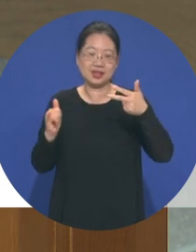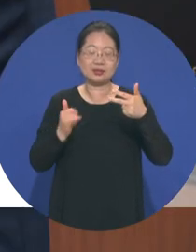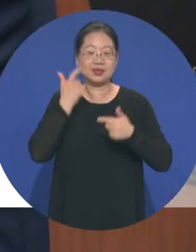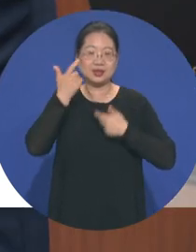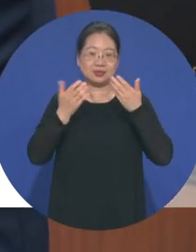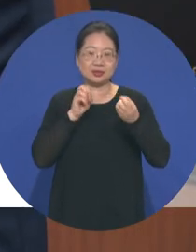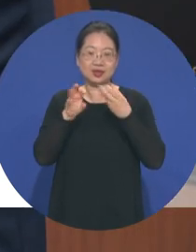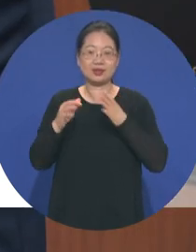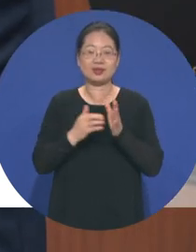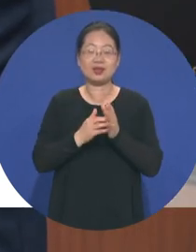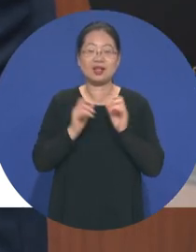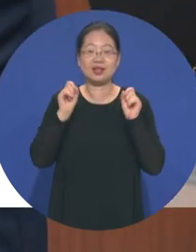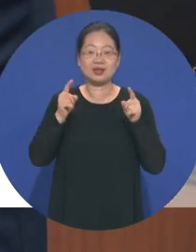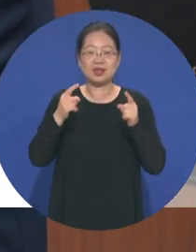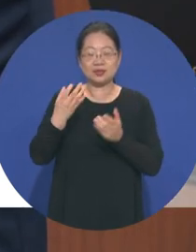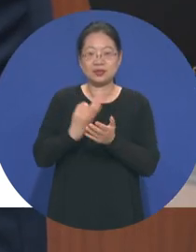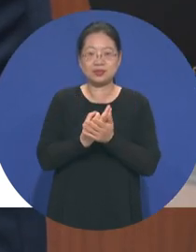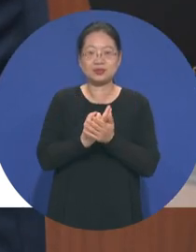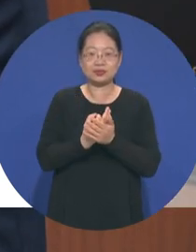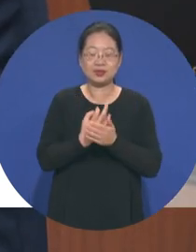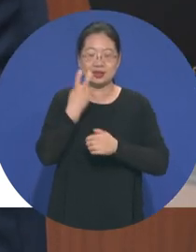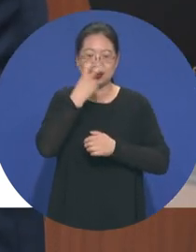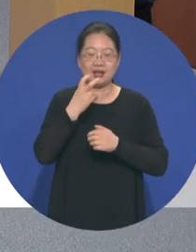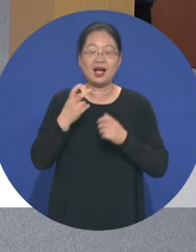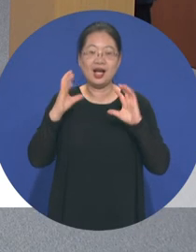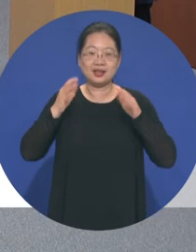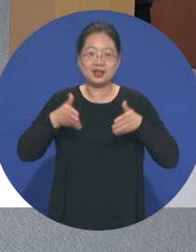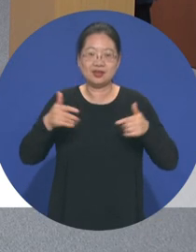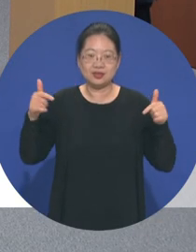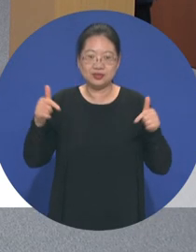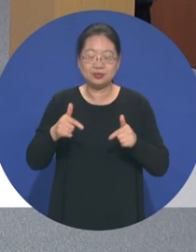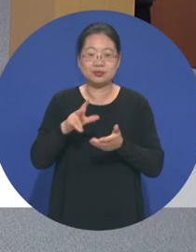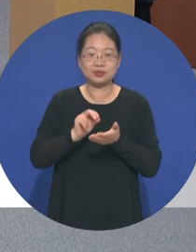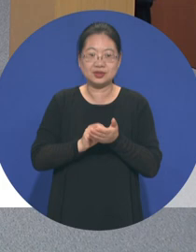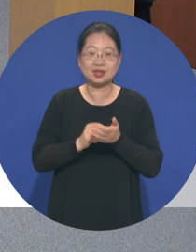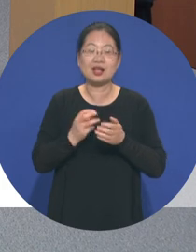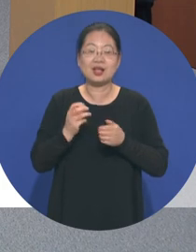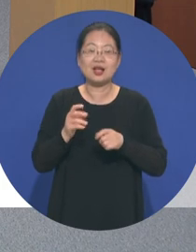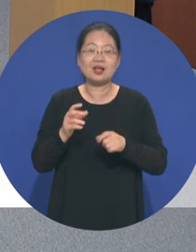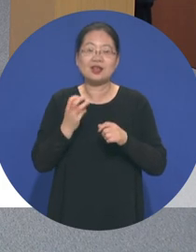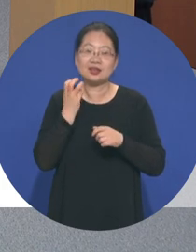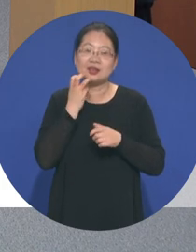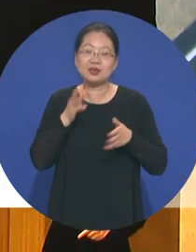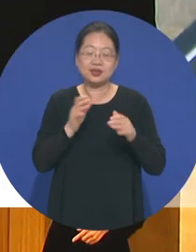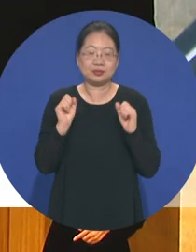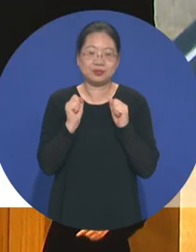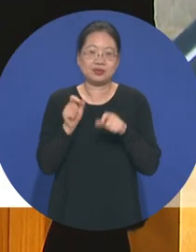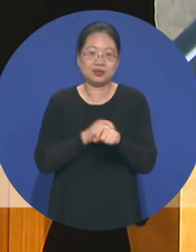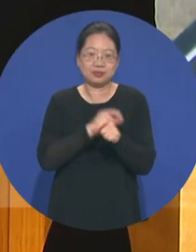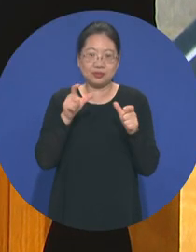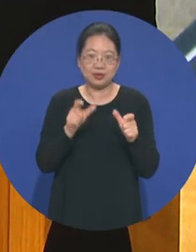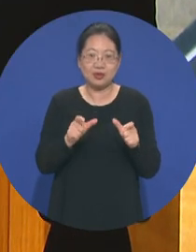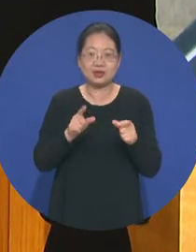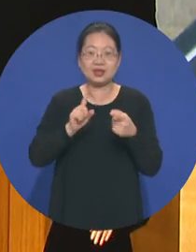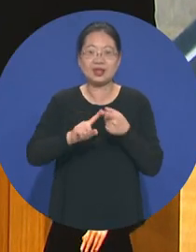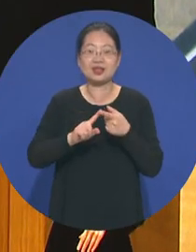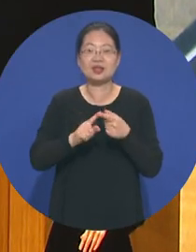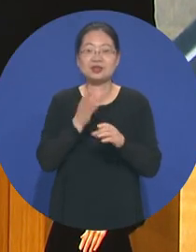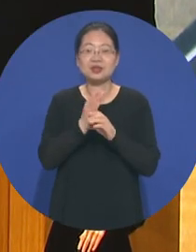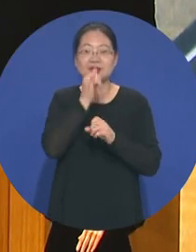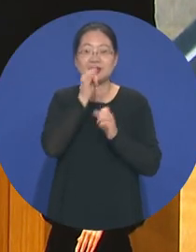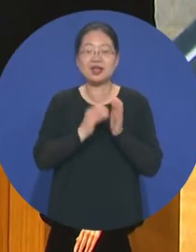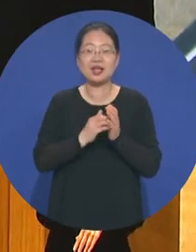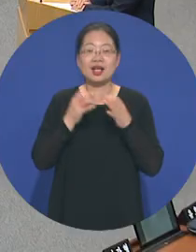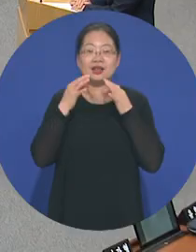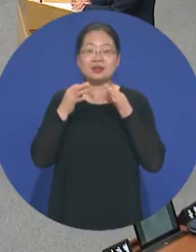의원이 지리에 나섰고 기회 소득 추진 현황 저출생 문제 경기북부 특별자치도 설치 관련 내용이 주를 잃었습니다